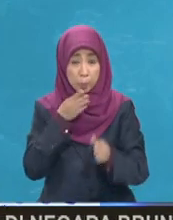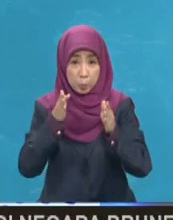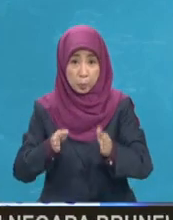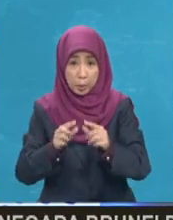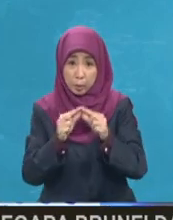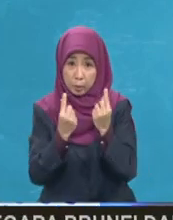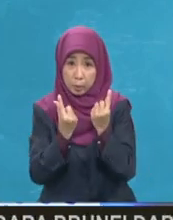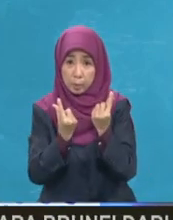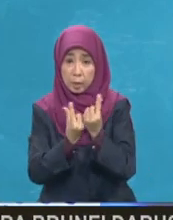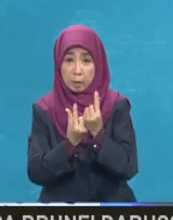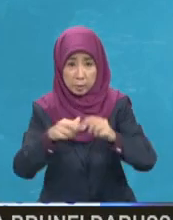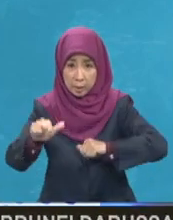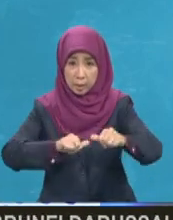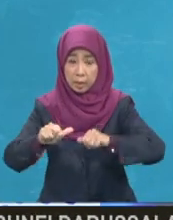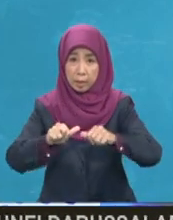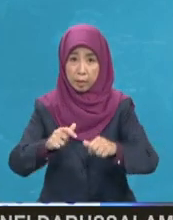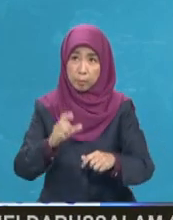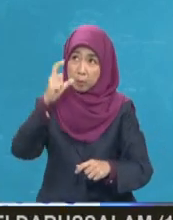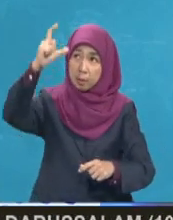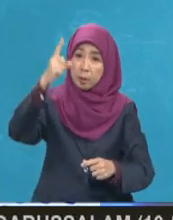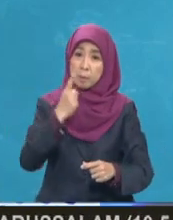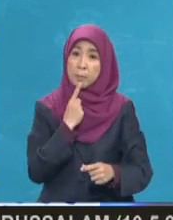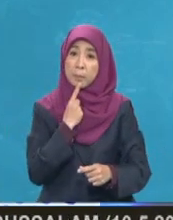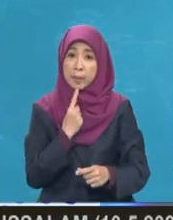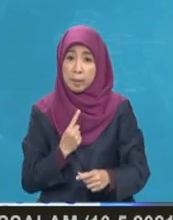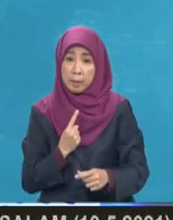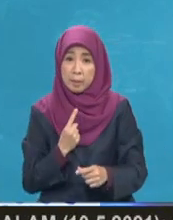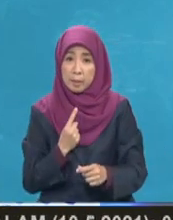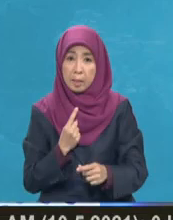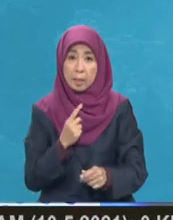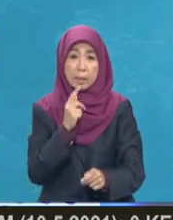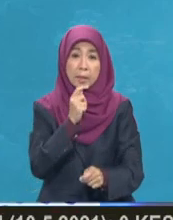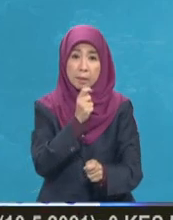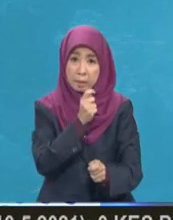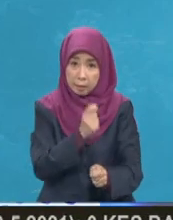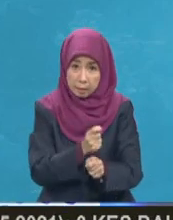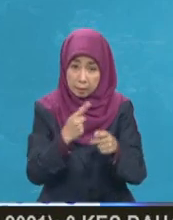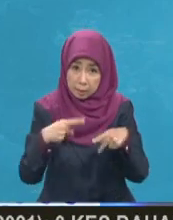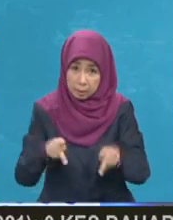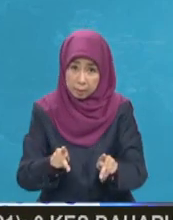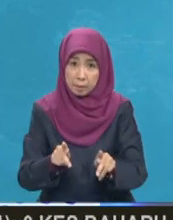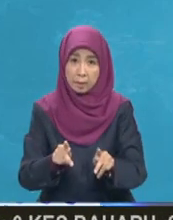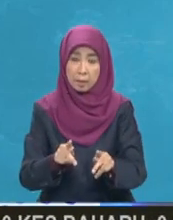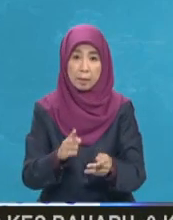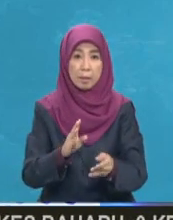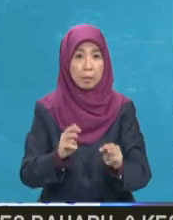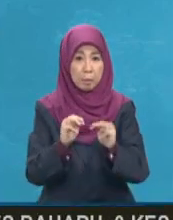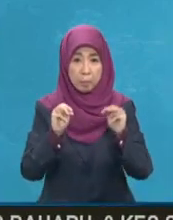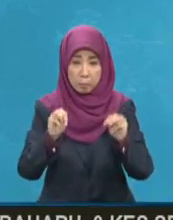lebih proaktif supaya persatuan bulan sabit Merah negara Brunei Darussalam kekal sebagai sebuah organisasi kemanusiaan